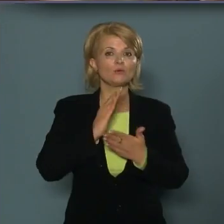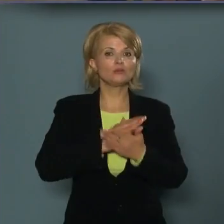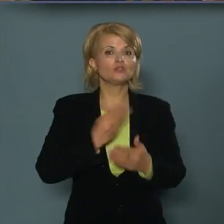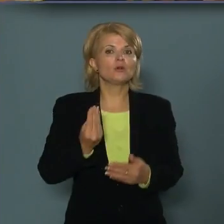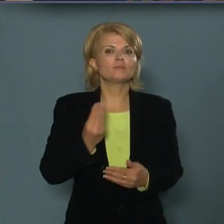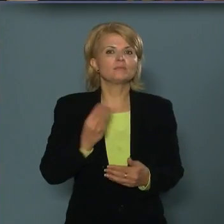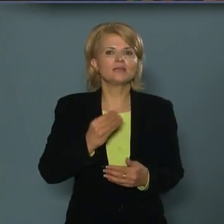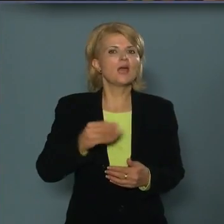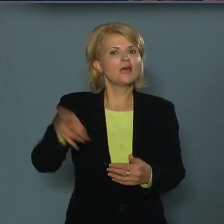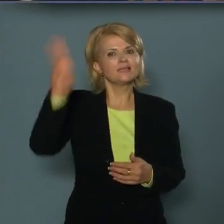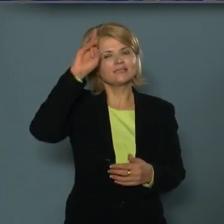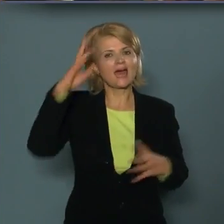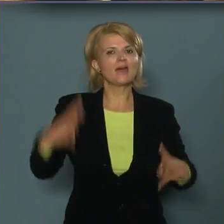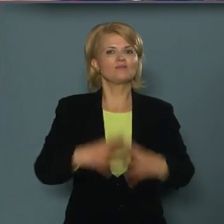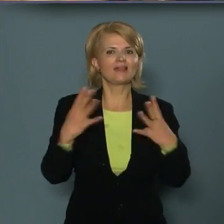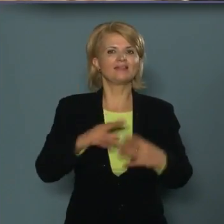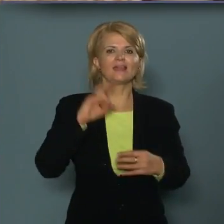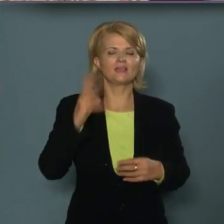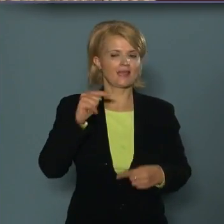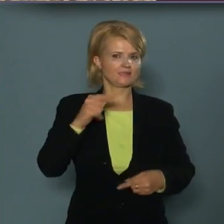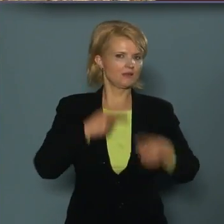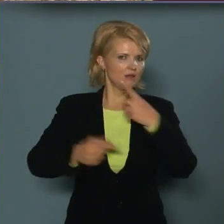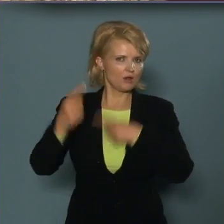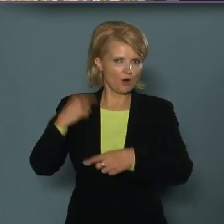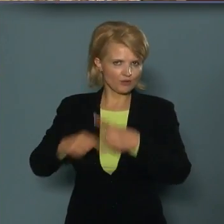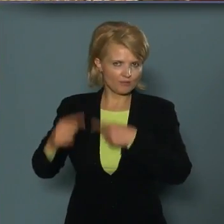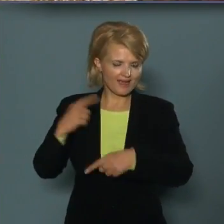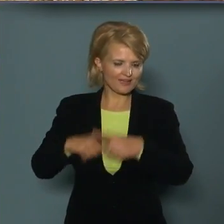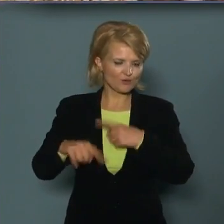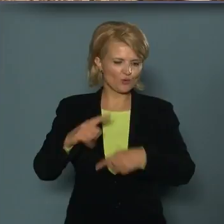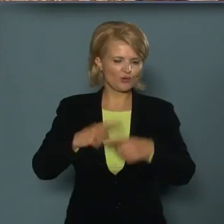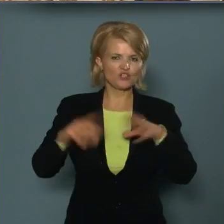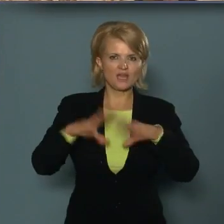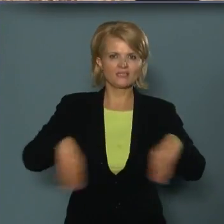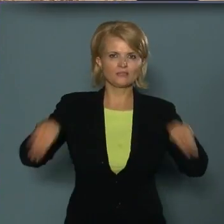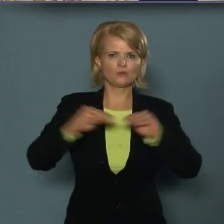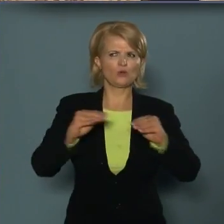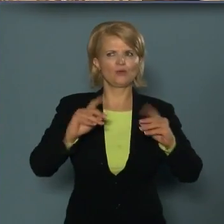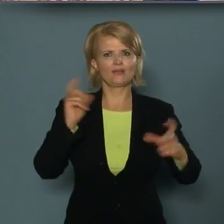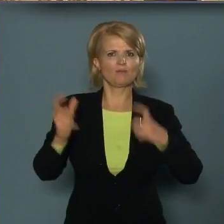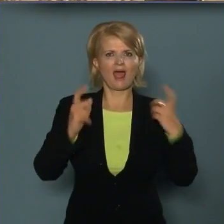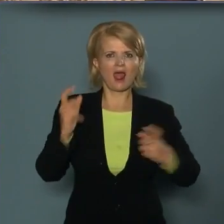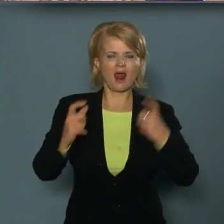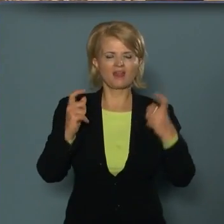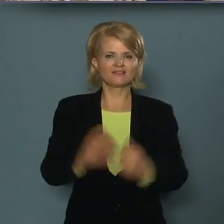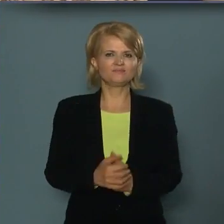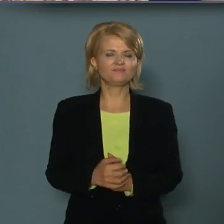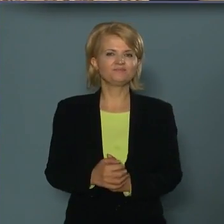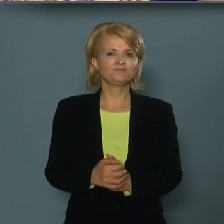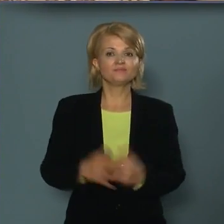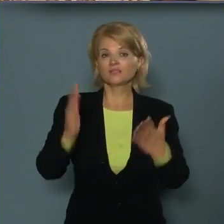a sztár vendég? Hát ez egy hagyományos úgynevezett szülői bál, aminek